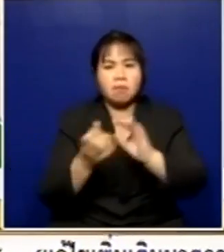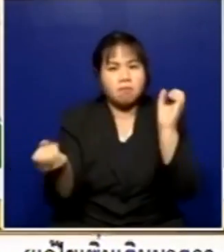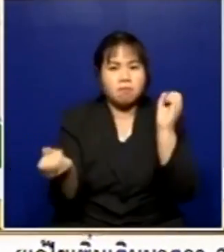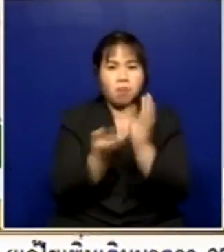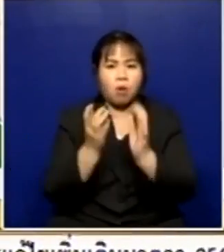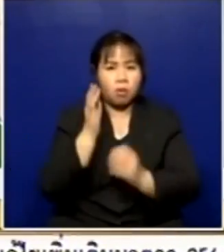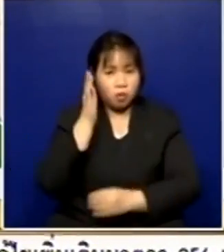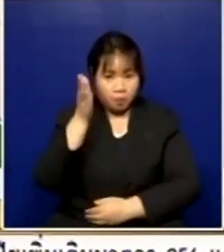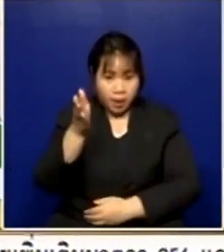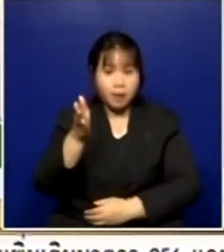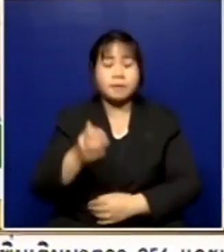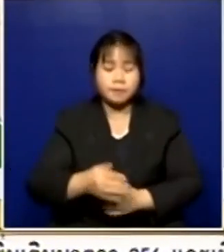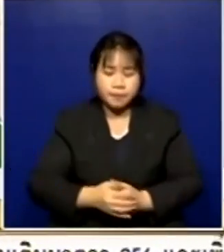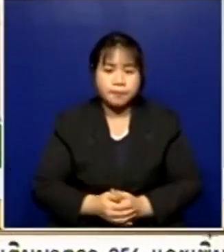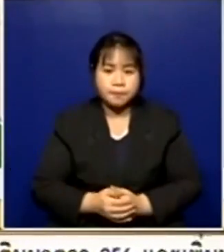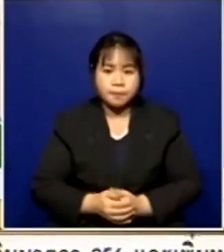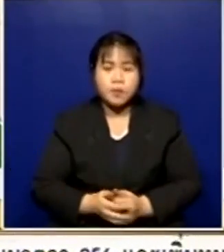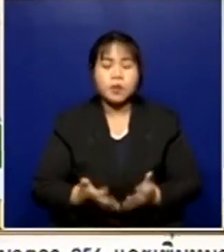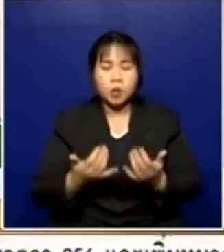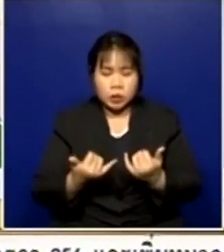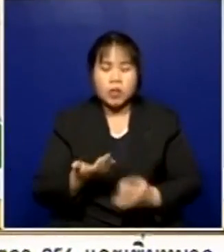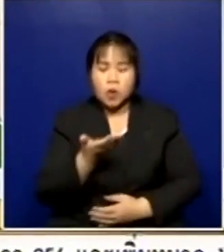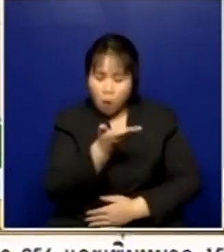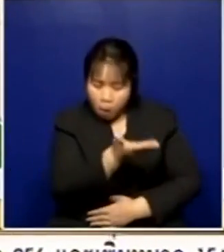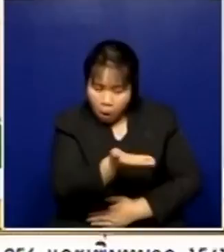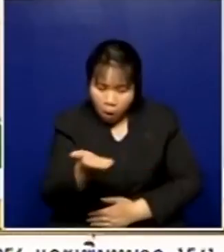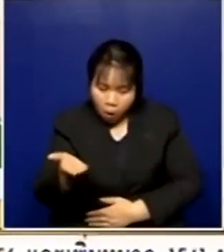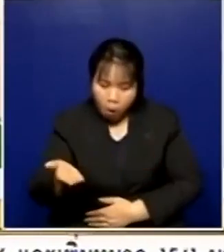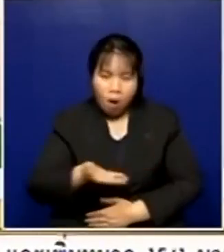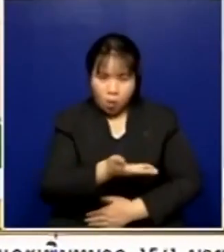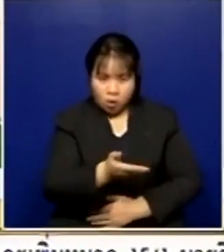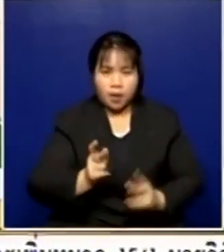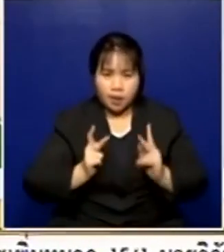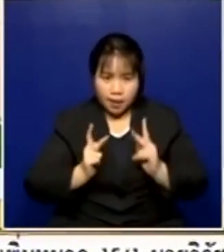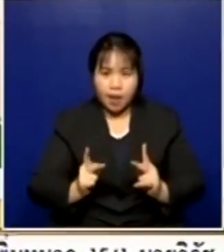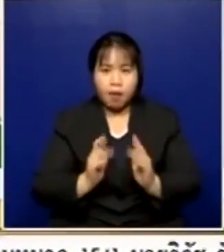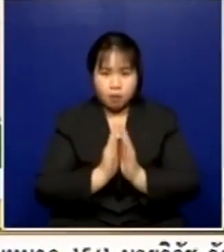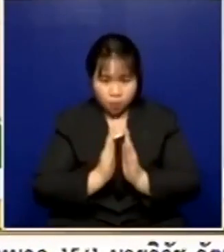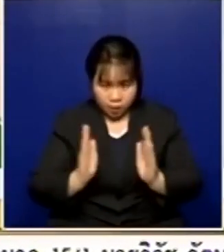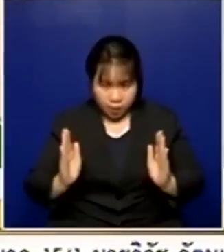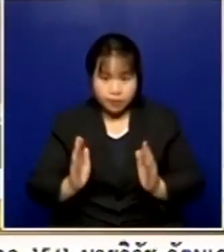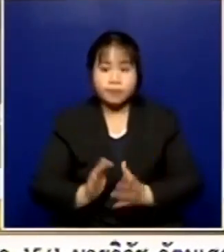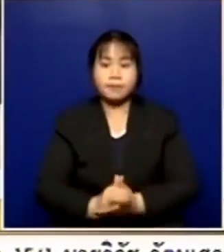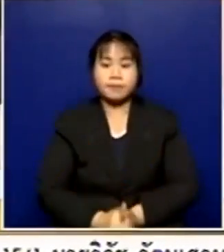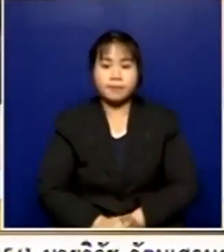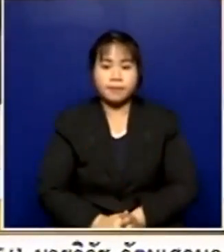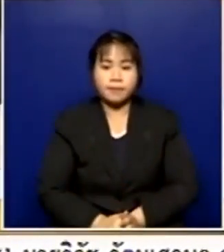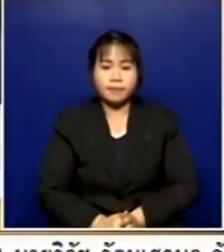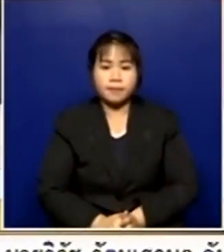ในอนาคตขอความกล้าหาญจงมีแด่ทุกท่านขอบคุณค่ะ